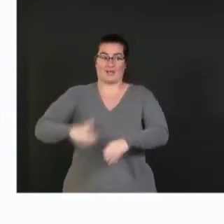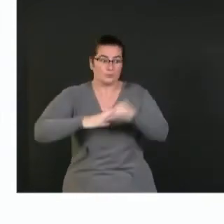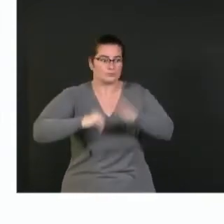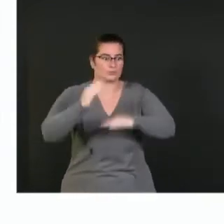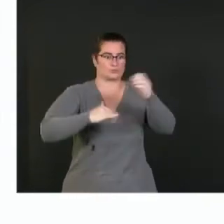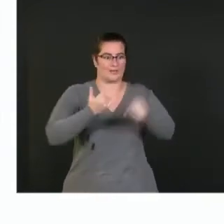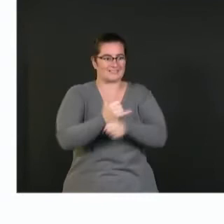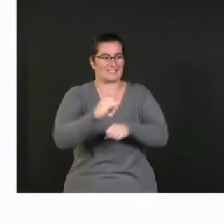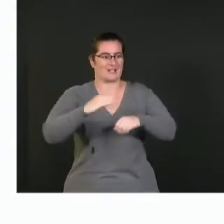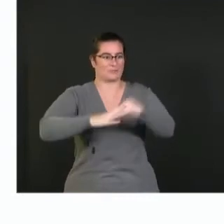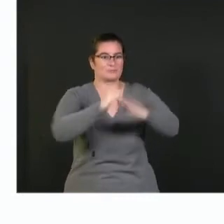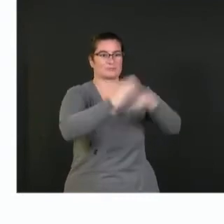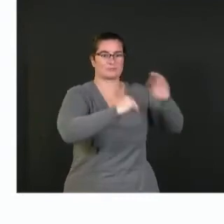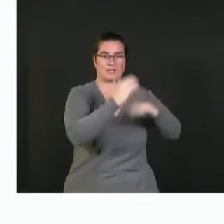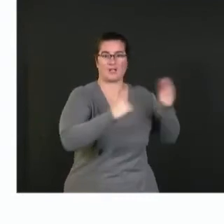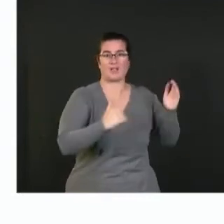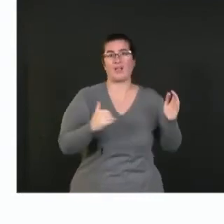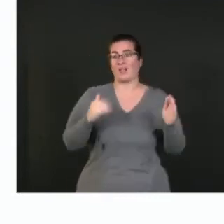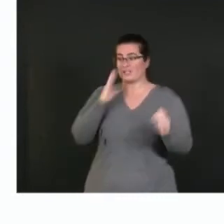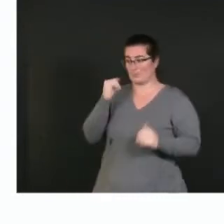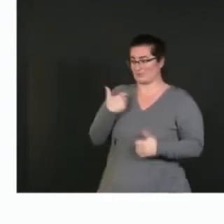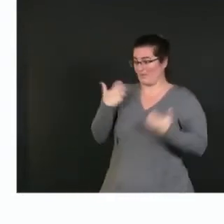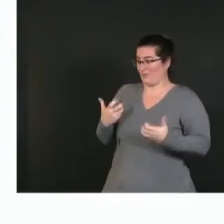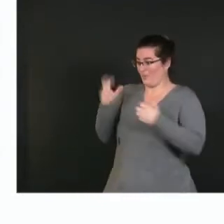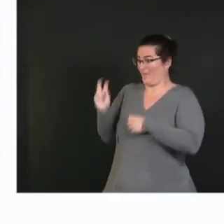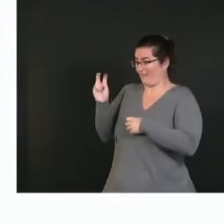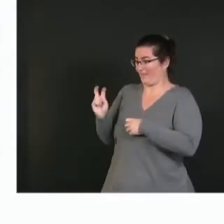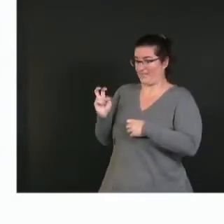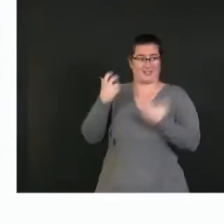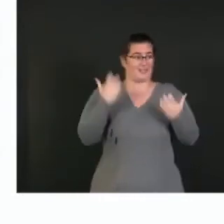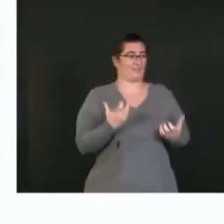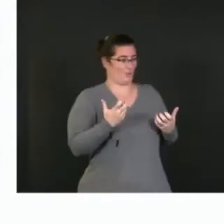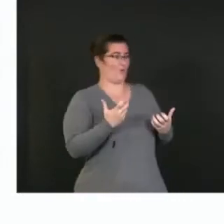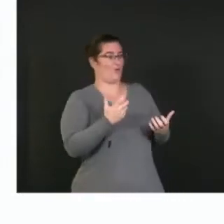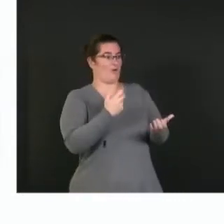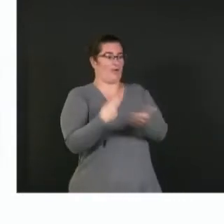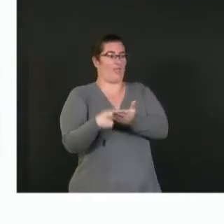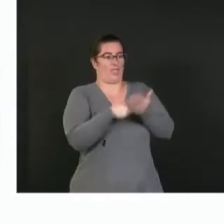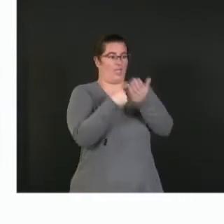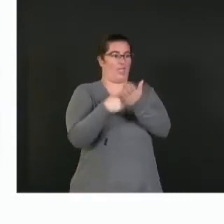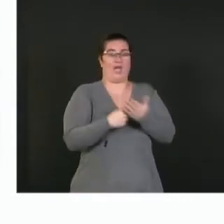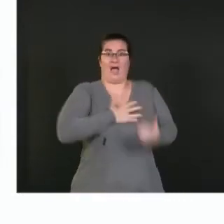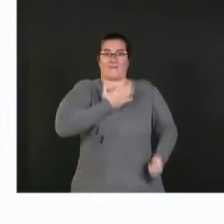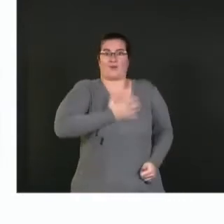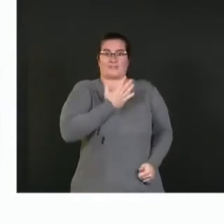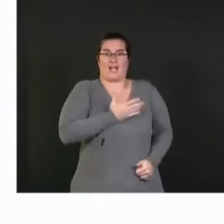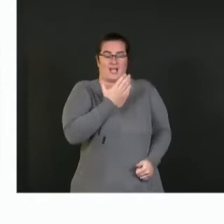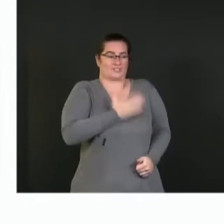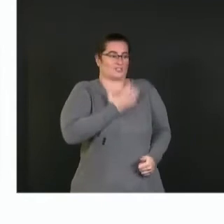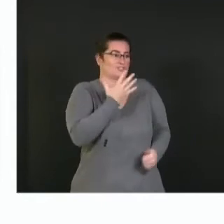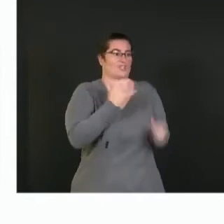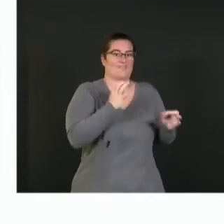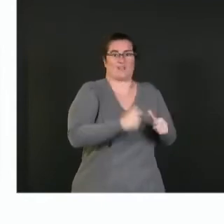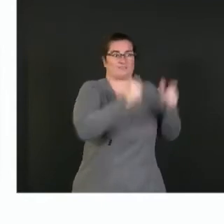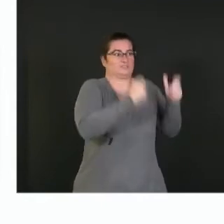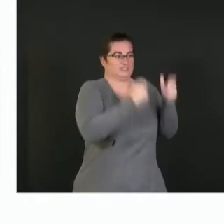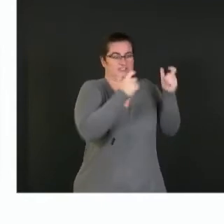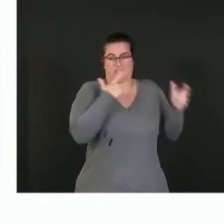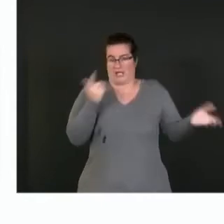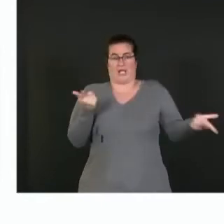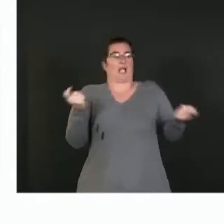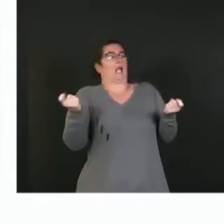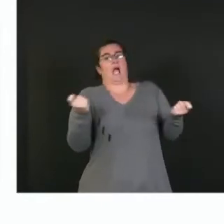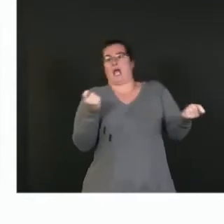la volonté de végétaliser, ils sont complètement schizophrènes. Est pris dans cet étau-là. Mais moi, je rejoins tous les collègues